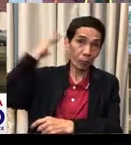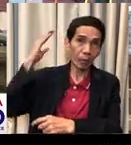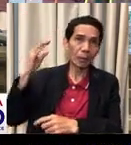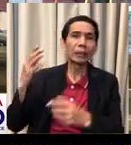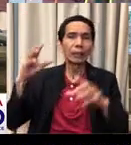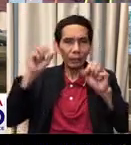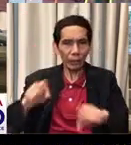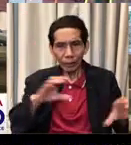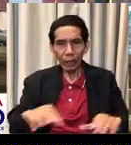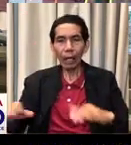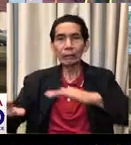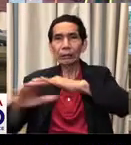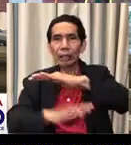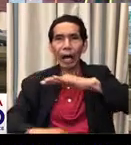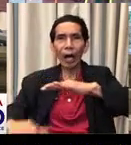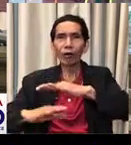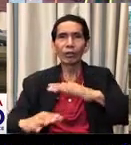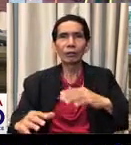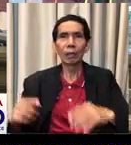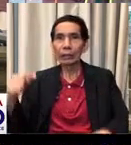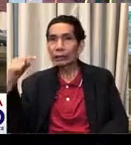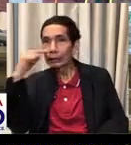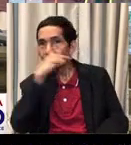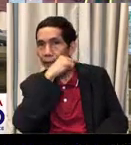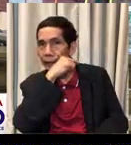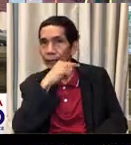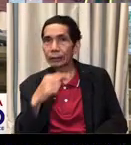Nagagawa nila yan sa baba.